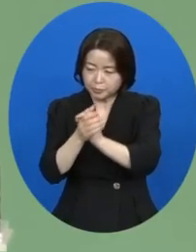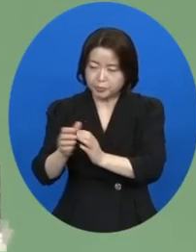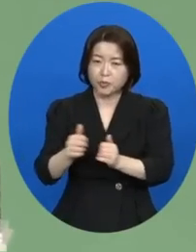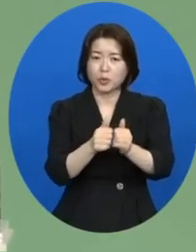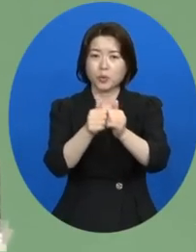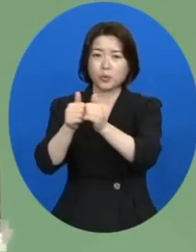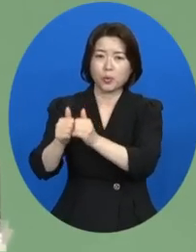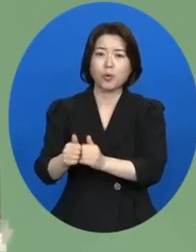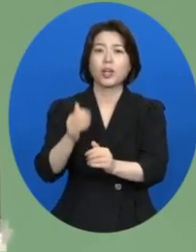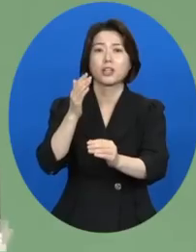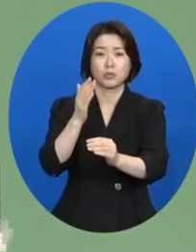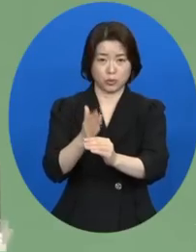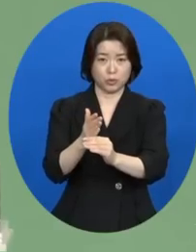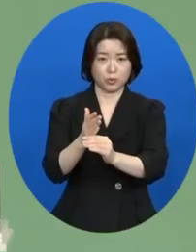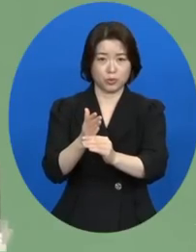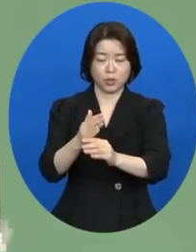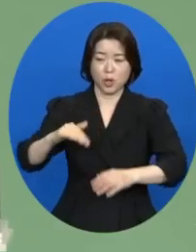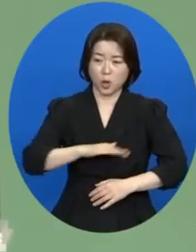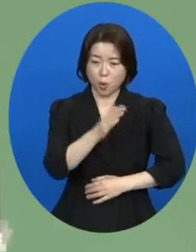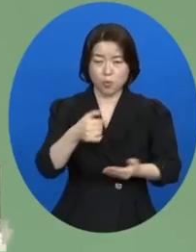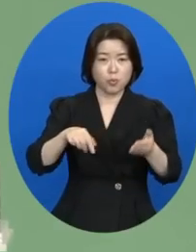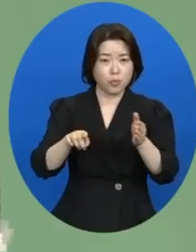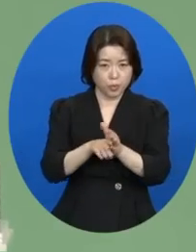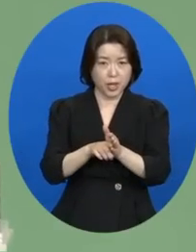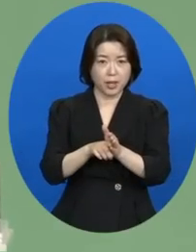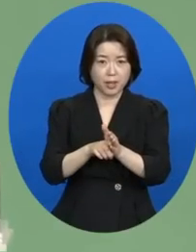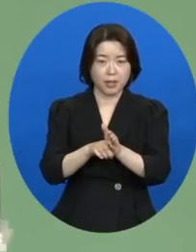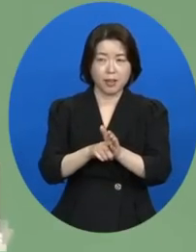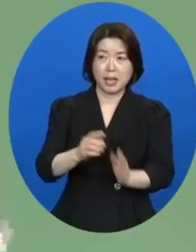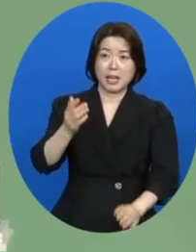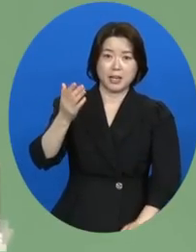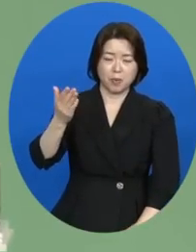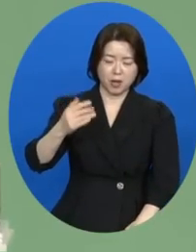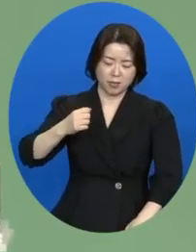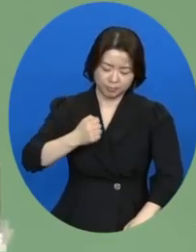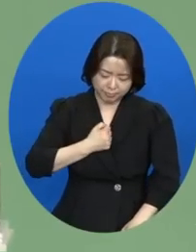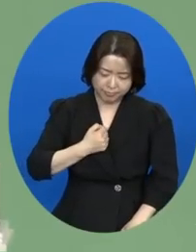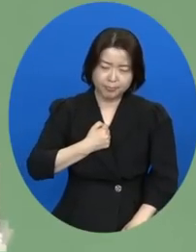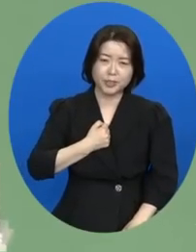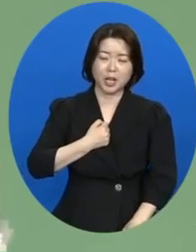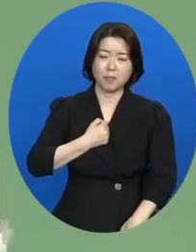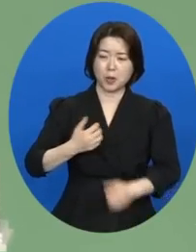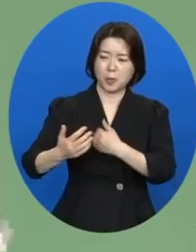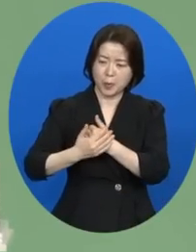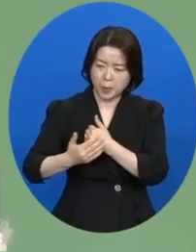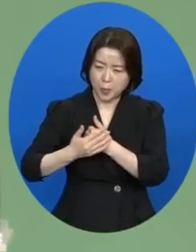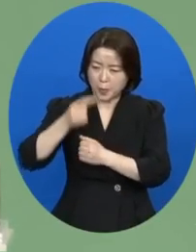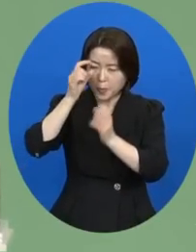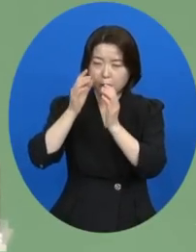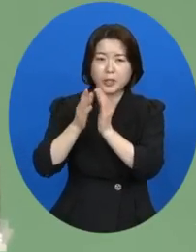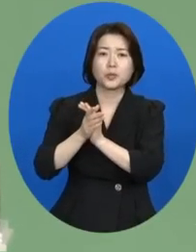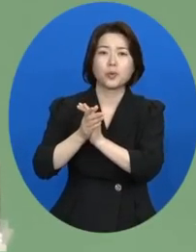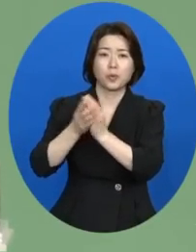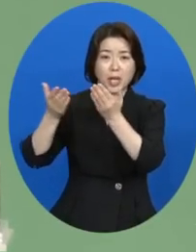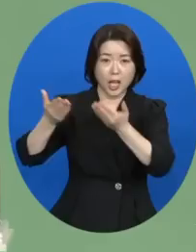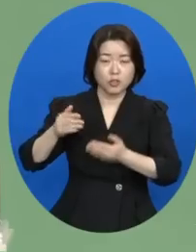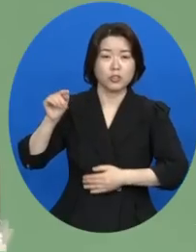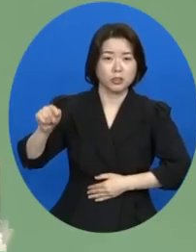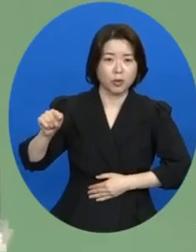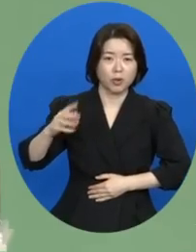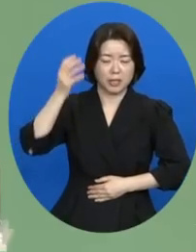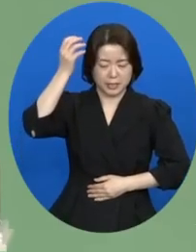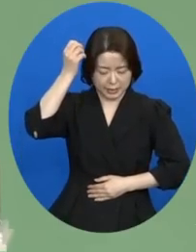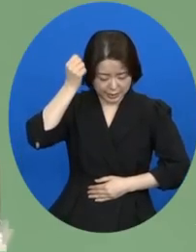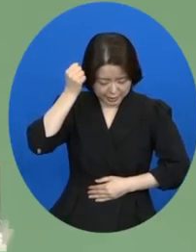주시고 계시며 우리를 위해 탄식하시며 중보하시고 계심을 기억하실